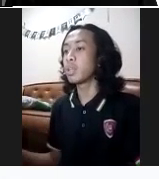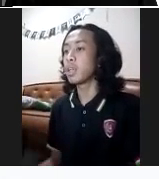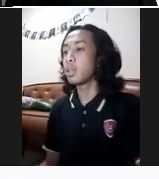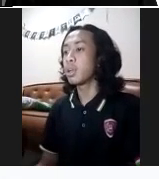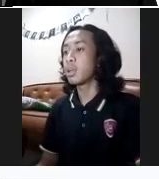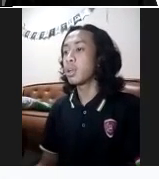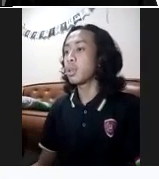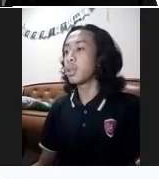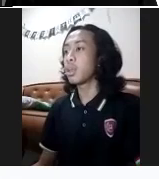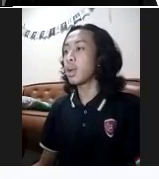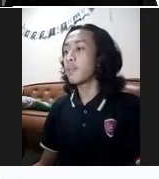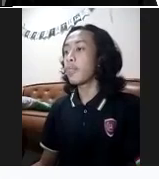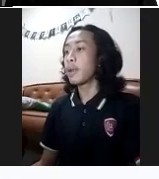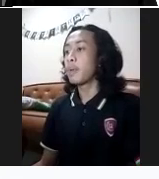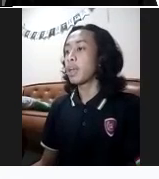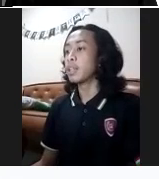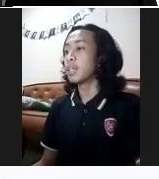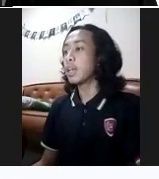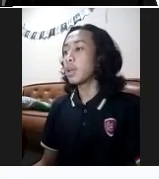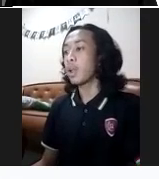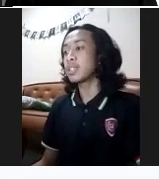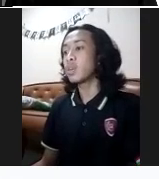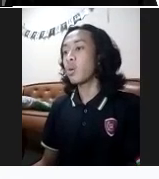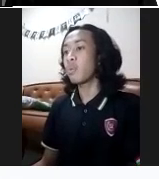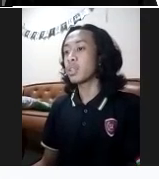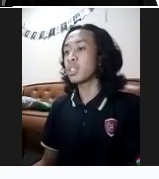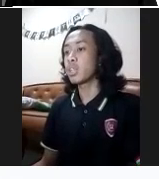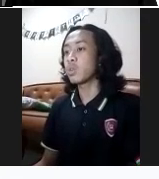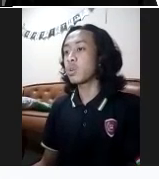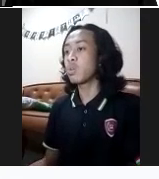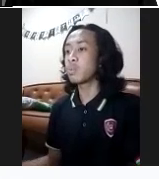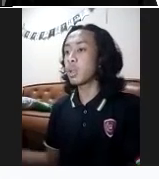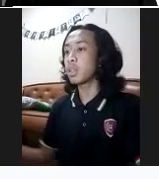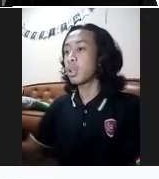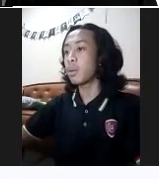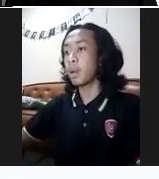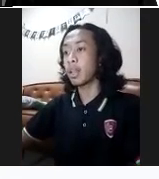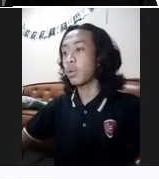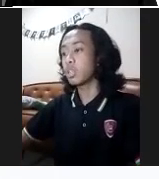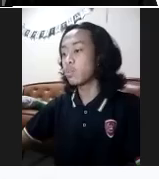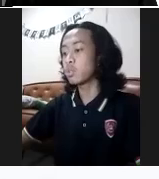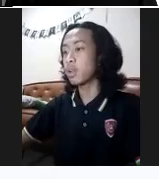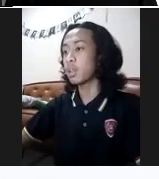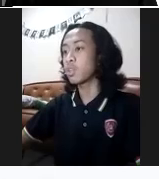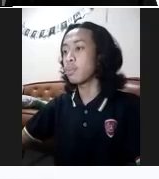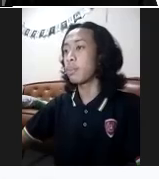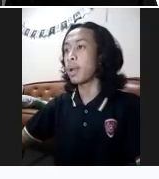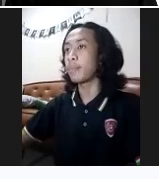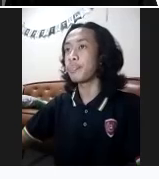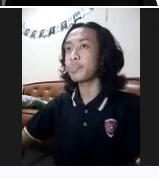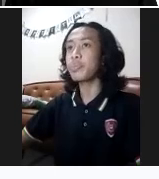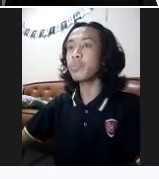Universidad Presbyteriana Mackenzie College of Architecture, lulus pada tahun